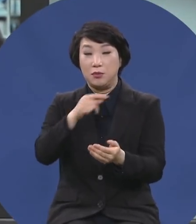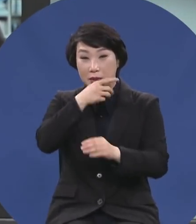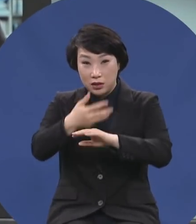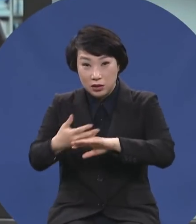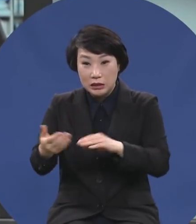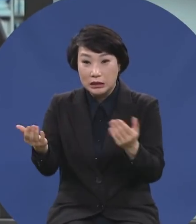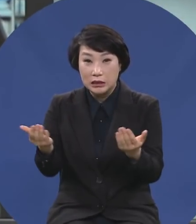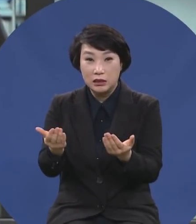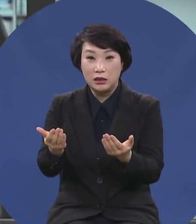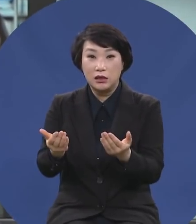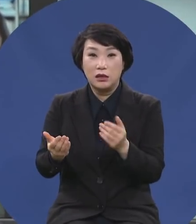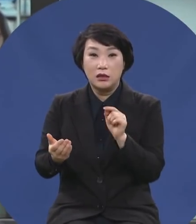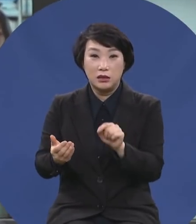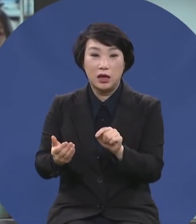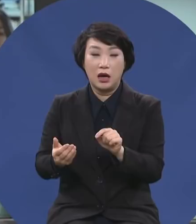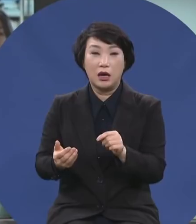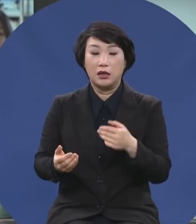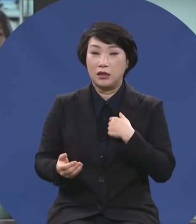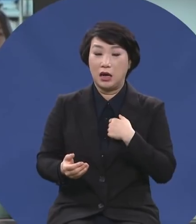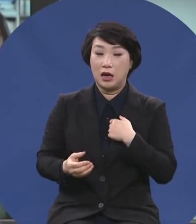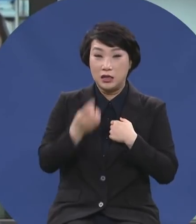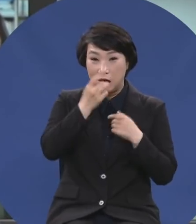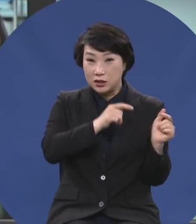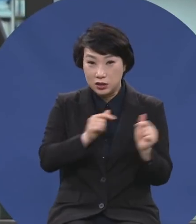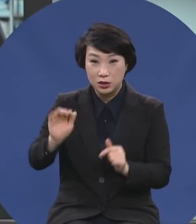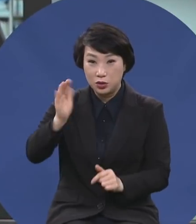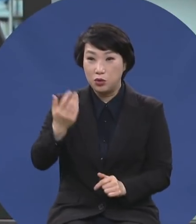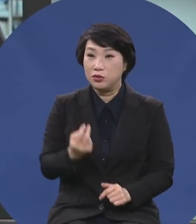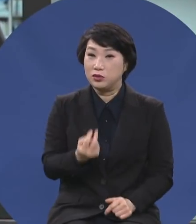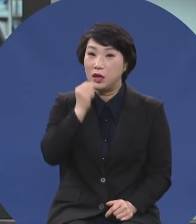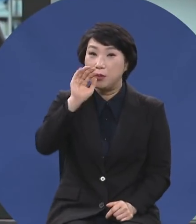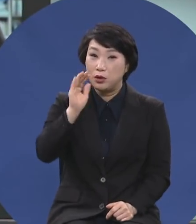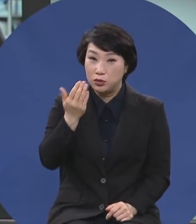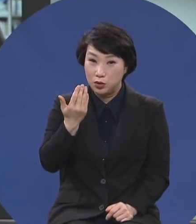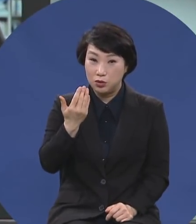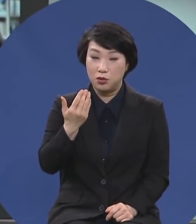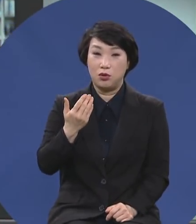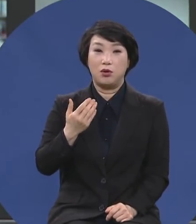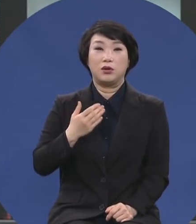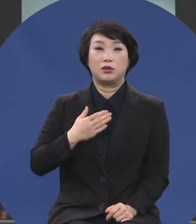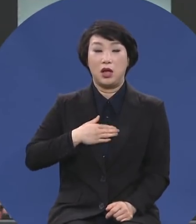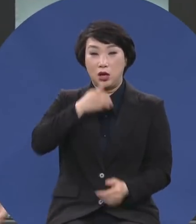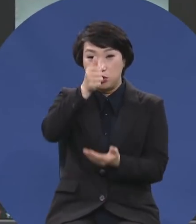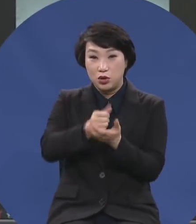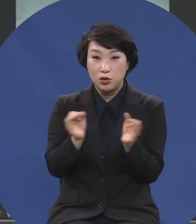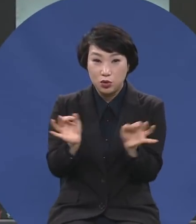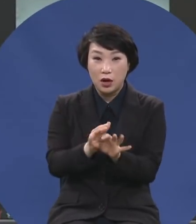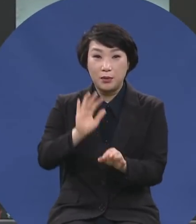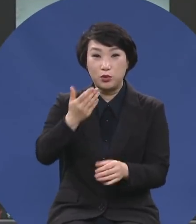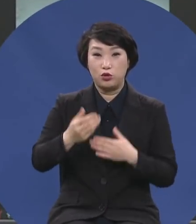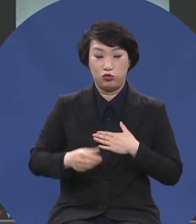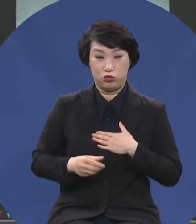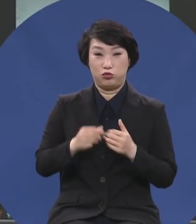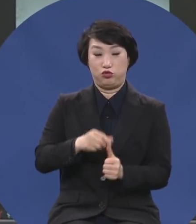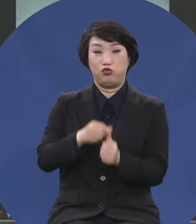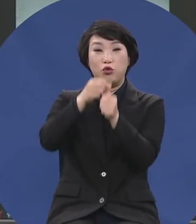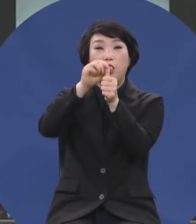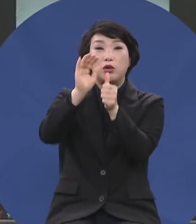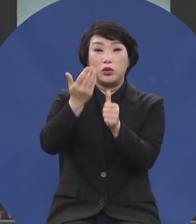흘린 사건이 내게 양식이 되고 생명이 되고 속죄가 되고 구원이 된